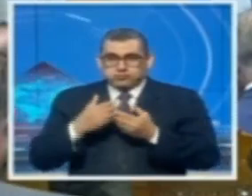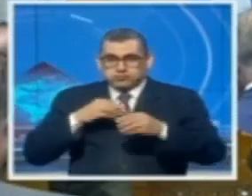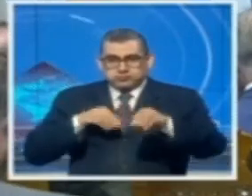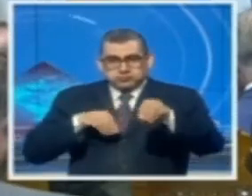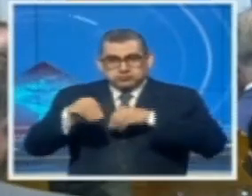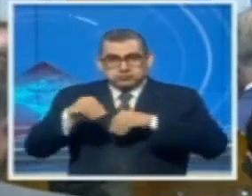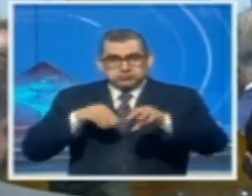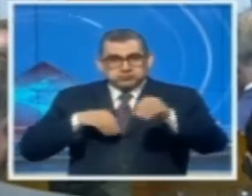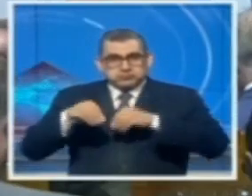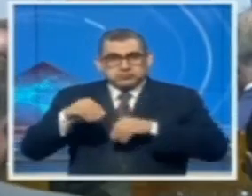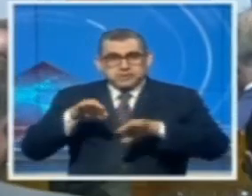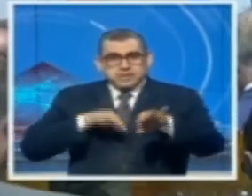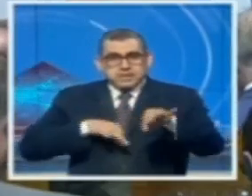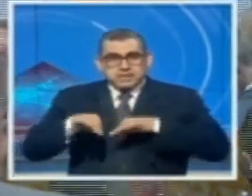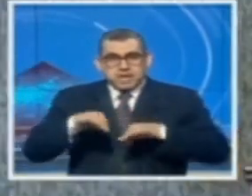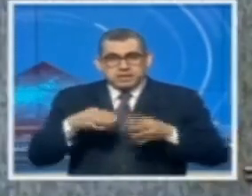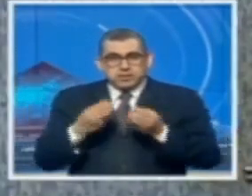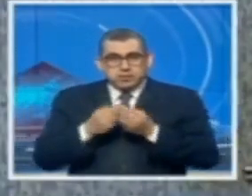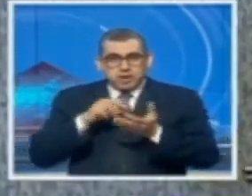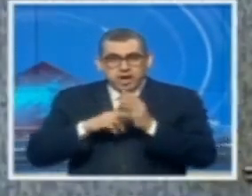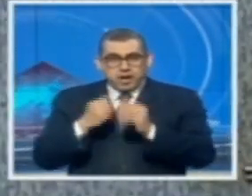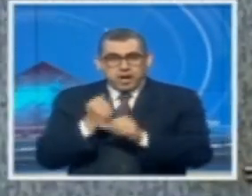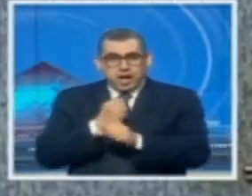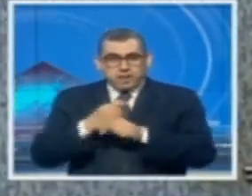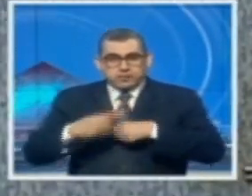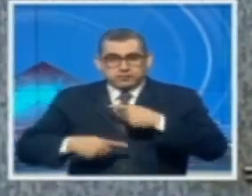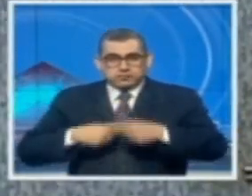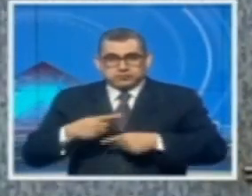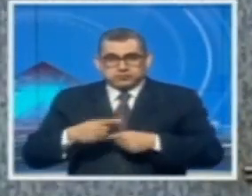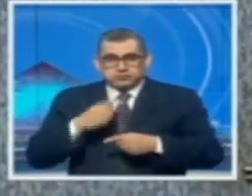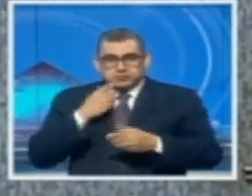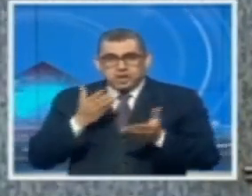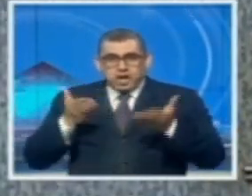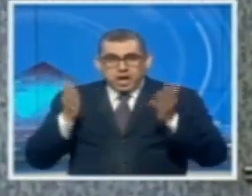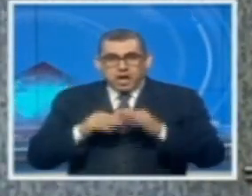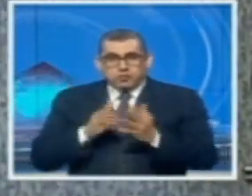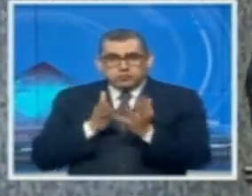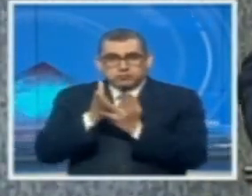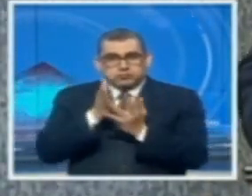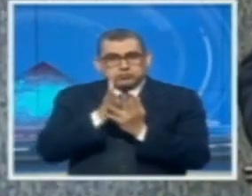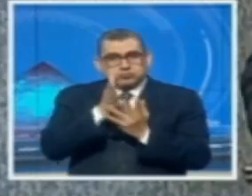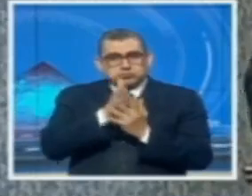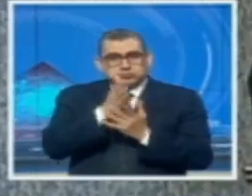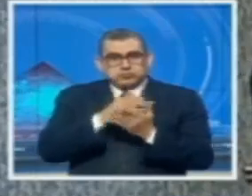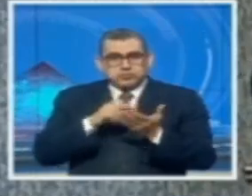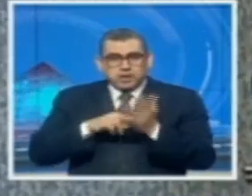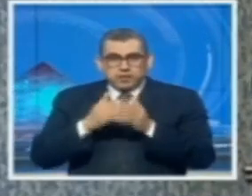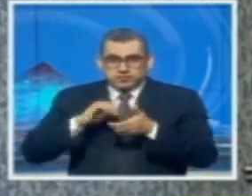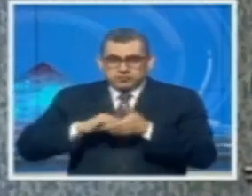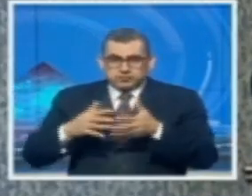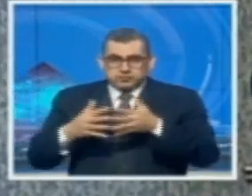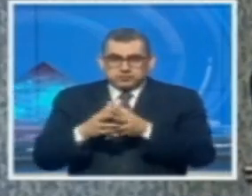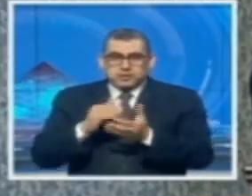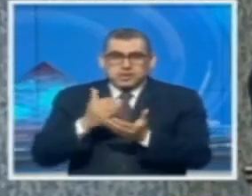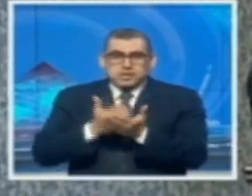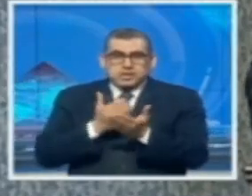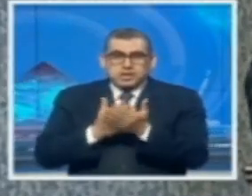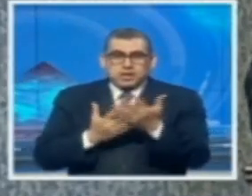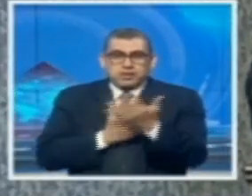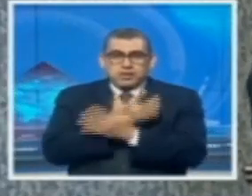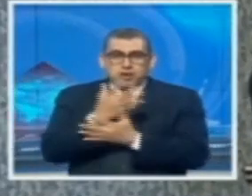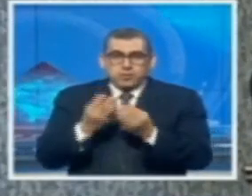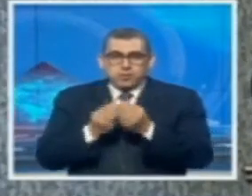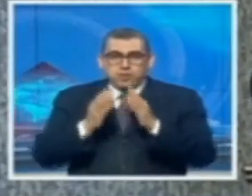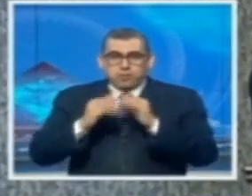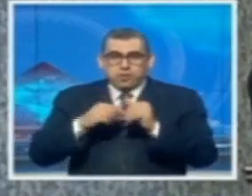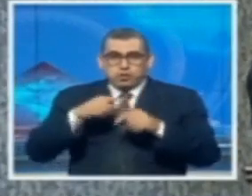السياسي وكذلك العمل الجاري على أكثر من محور لتعزيز العلاقات الاقتصادية والتجارية بين